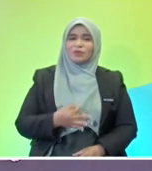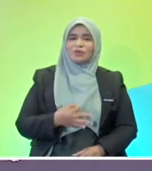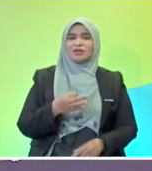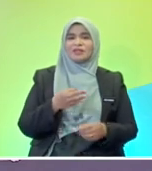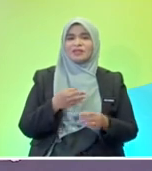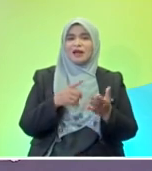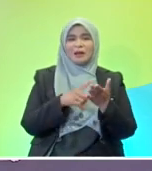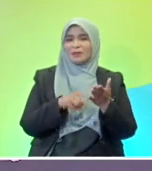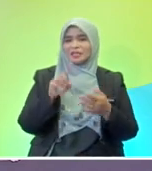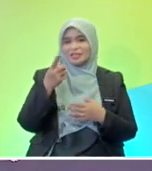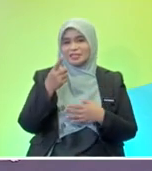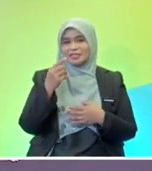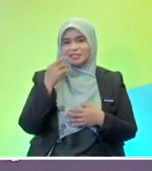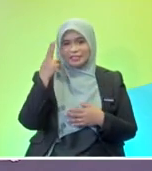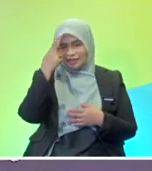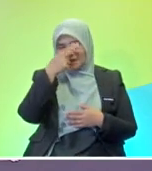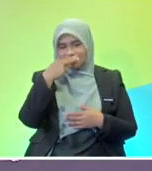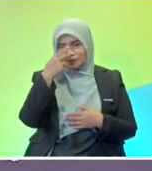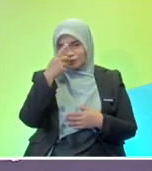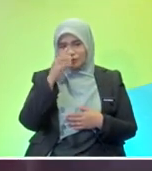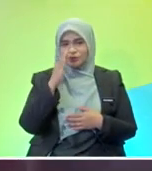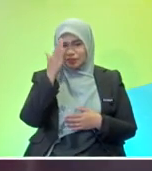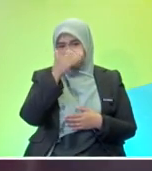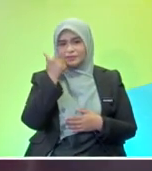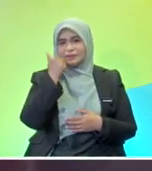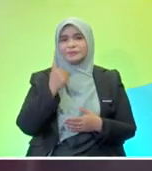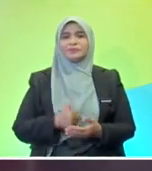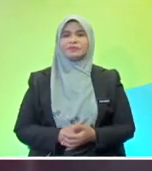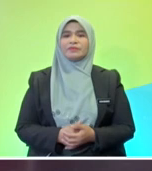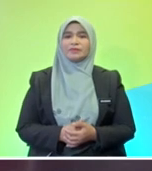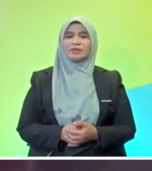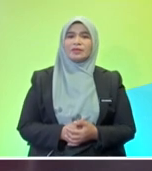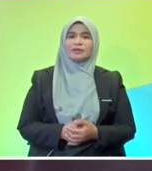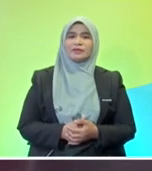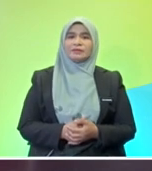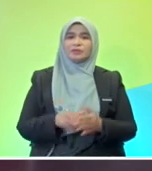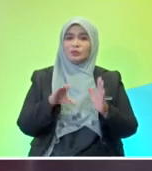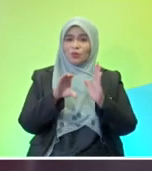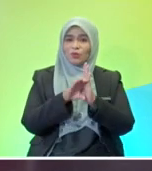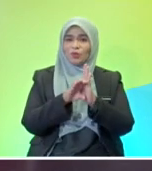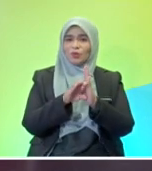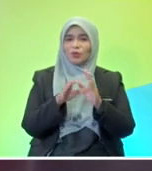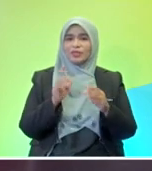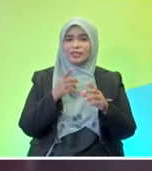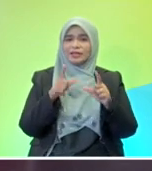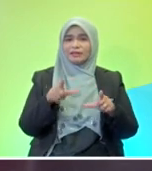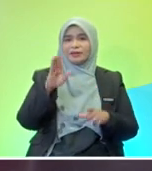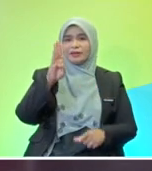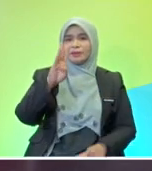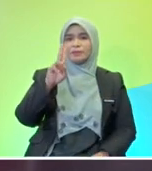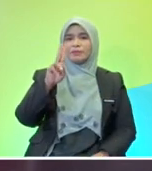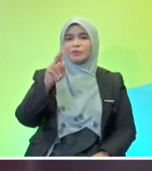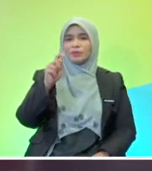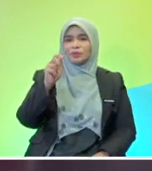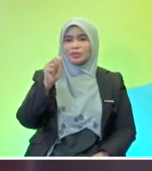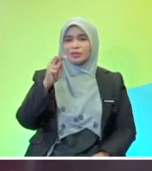hiasan. Okey. Cikgu, saya lihat kat sini kan, butang kita dah guna, kain felt pun dah